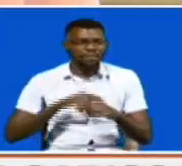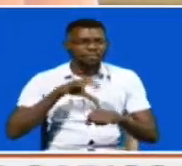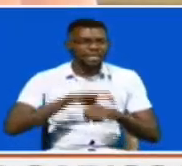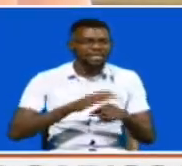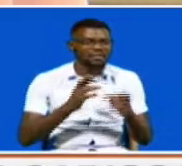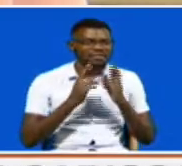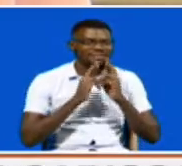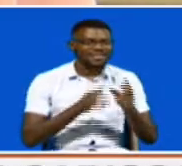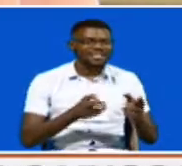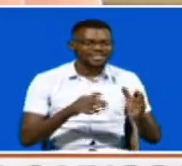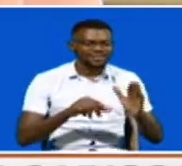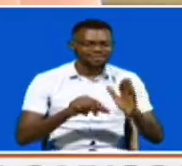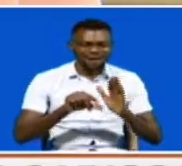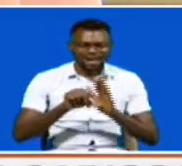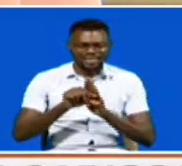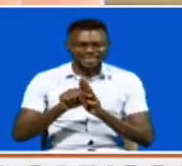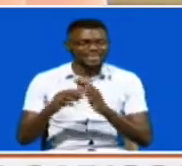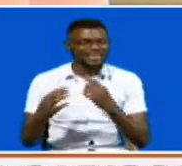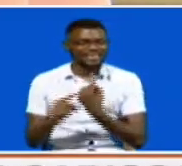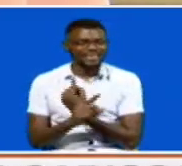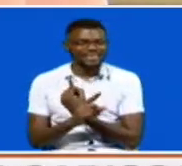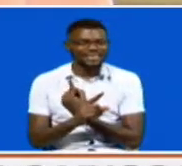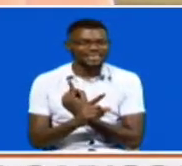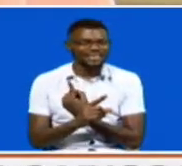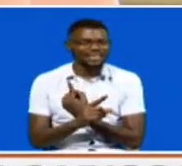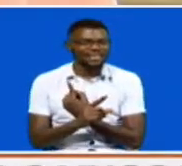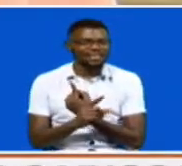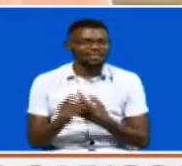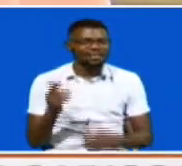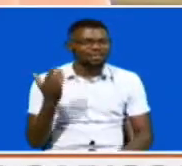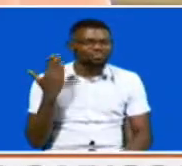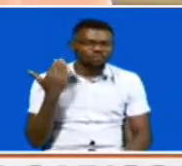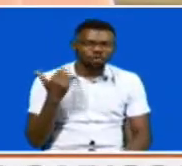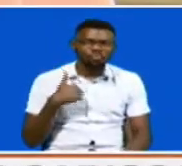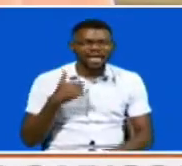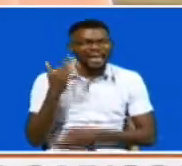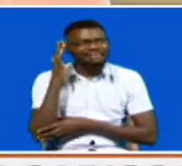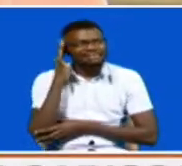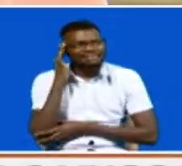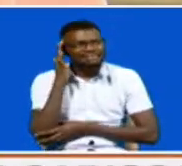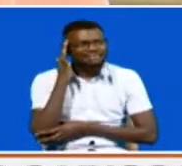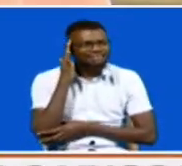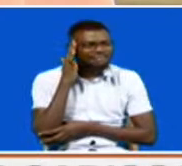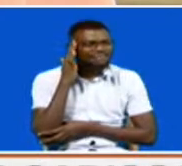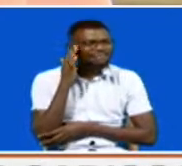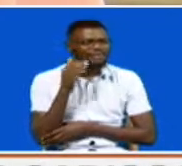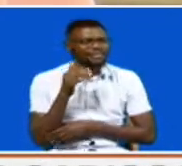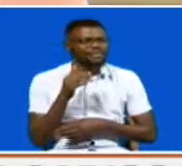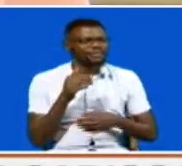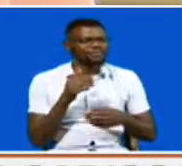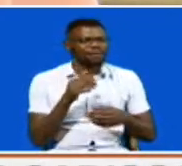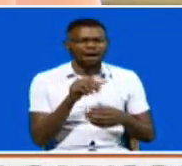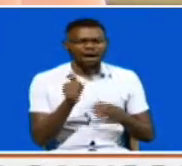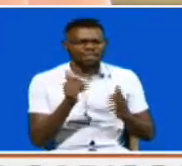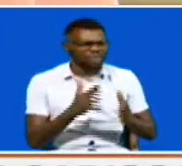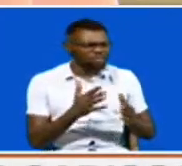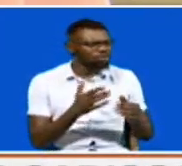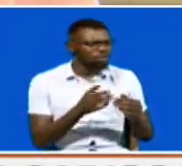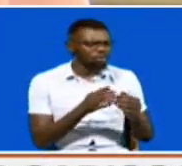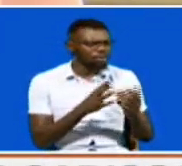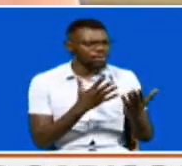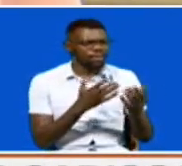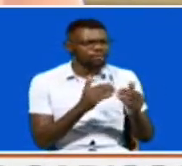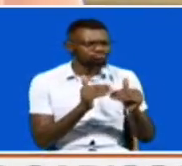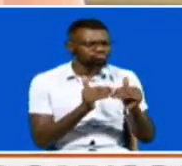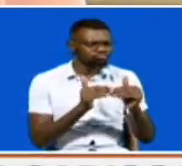grading system is already different. So every now and then, you'll keep on thinking, you know, that person went ahead of you in this exam. So during